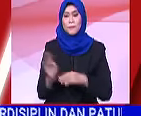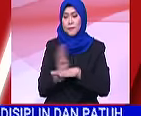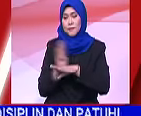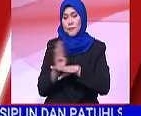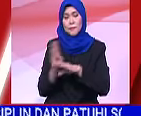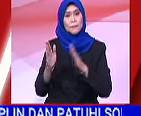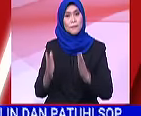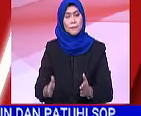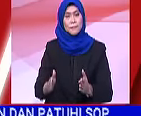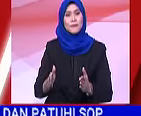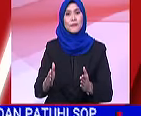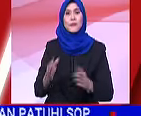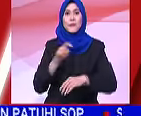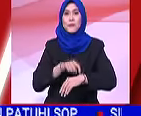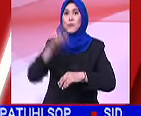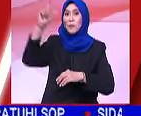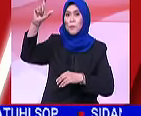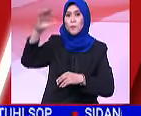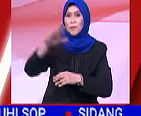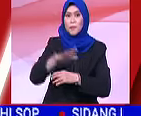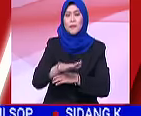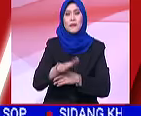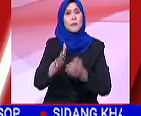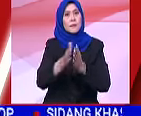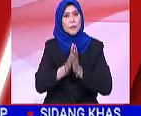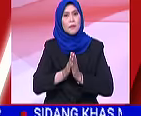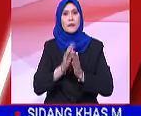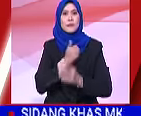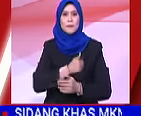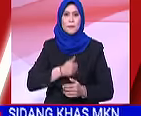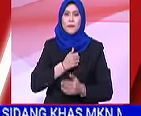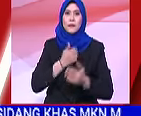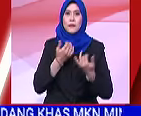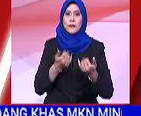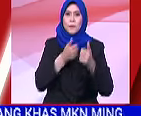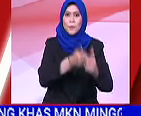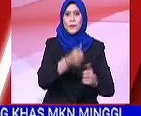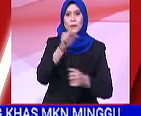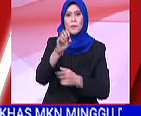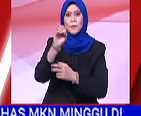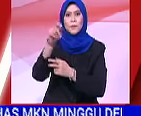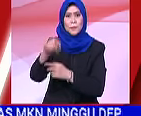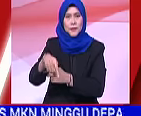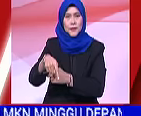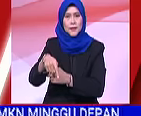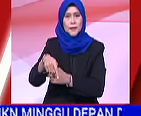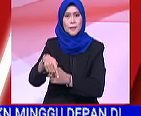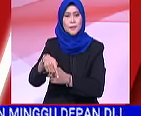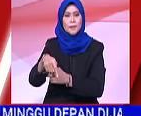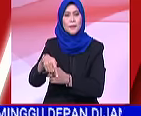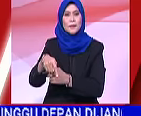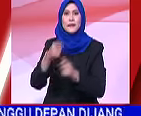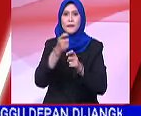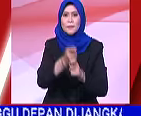yang menjalankan perniagaan sepanjang bulan Ramadan ini diminta terus mengutamakan pematuhan prosedur operasi standard SOP